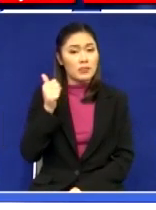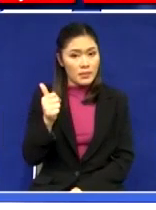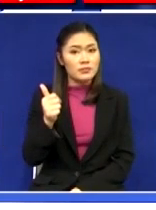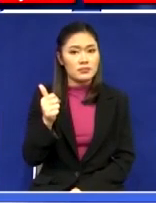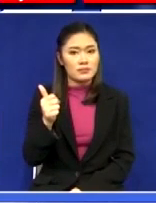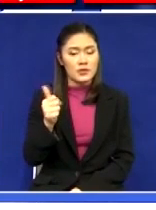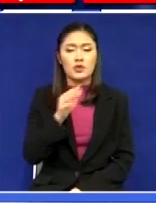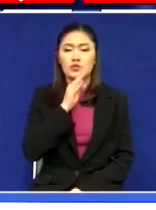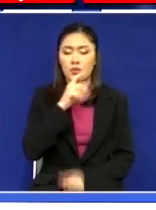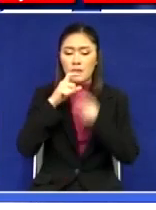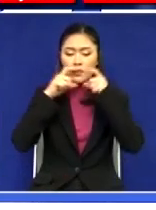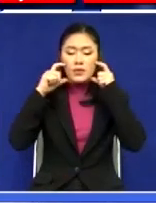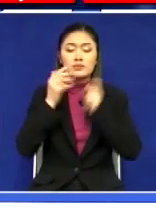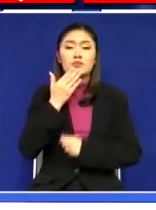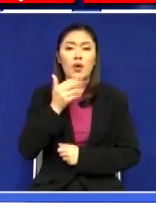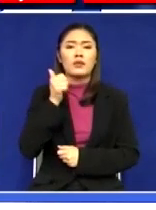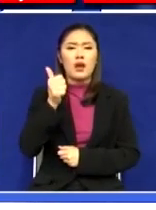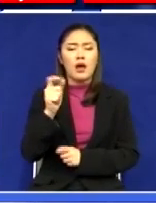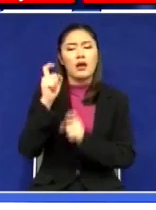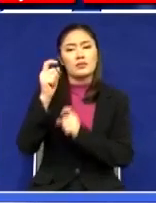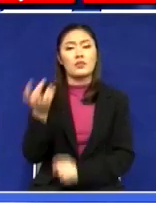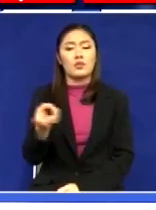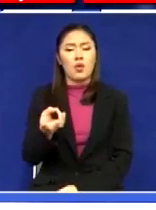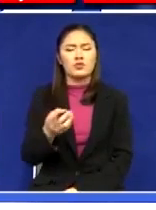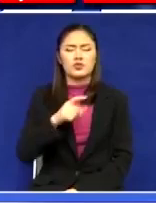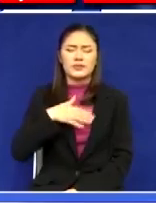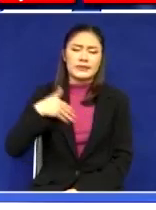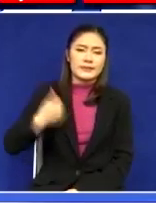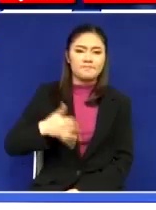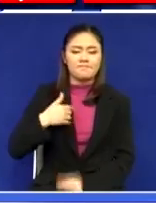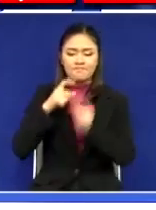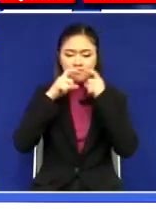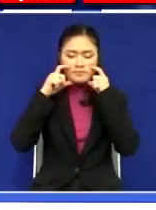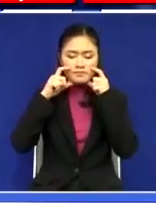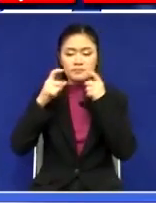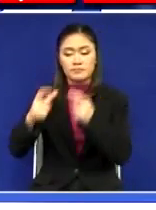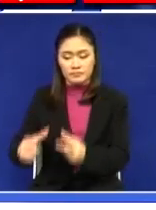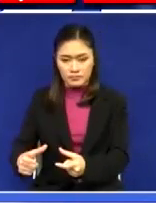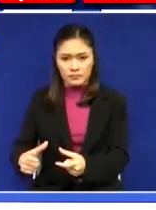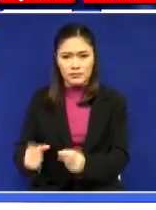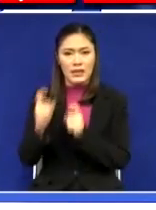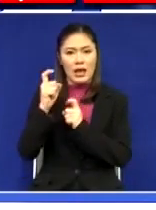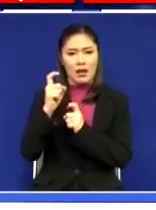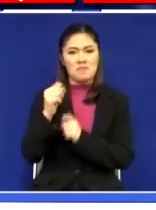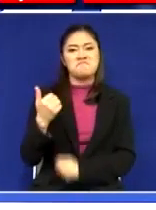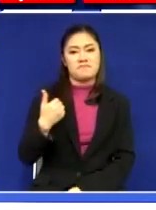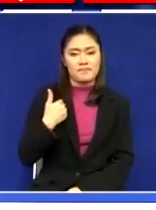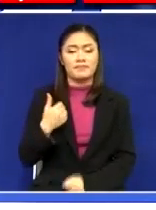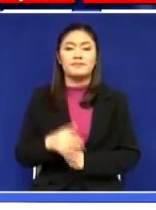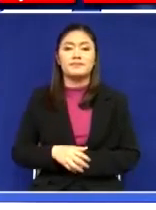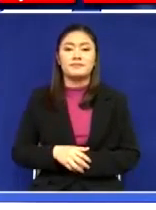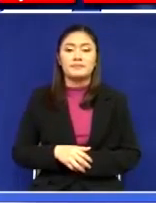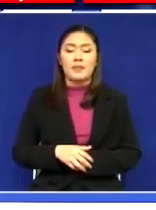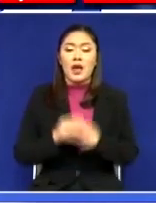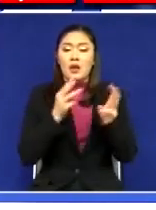ครับถ้าสามารถใส่ได้ตลอดเวลาก็ถือว่าเสี่ยงต่ำถ้าไม่สามารถใส่หน้ากากผ้าได้ก็ถือว่าเป็นสถานที่เสี่ยงสูงนะครับส่วน